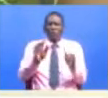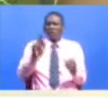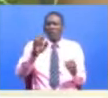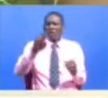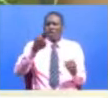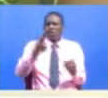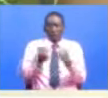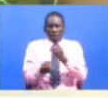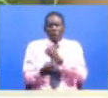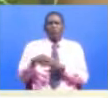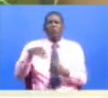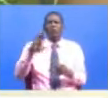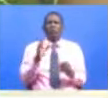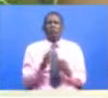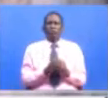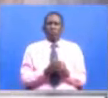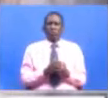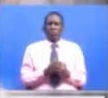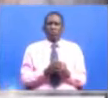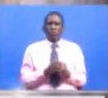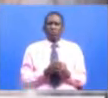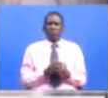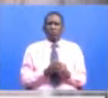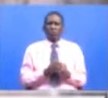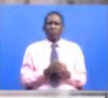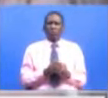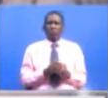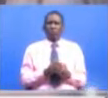anatupa maelezo zaidi.